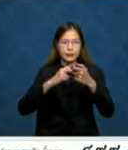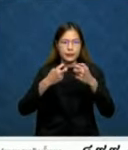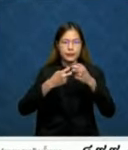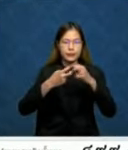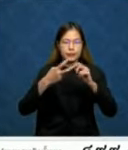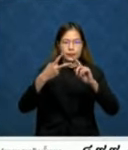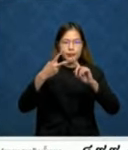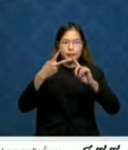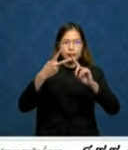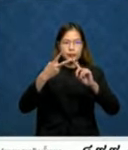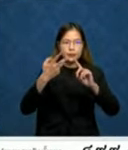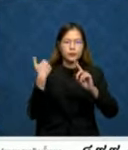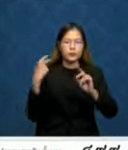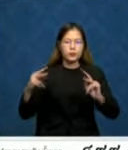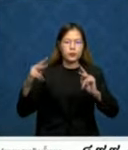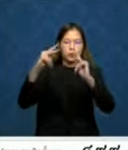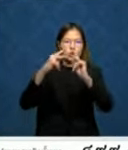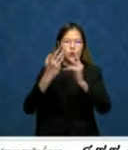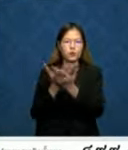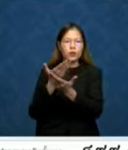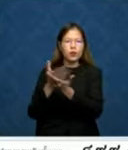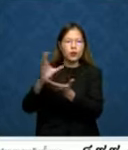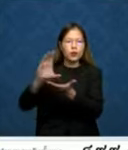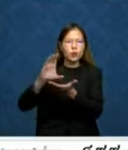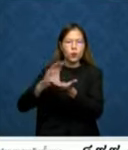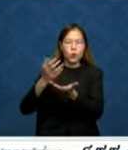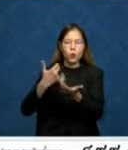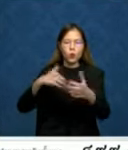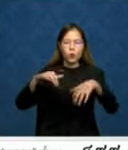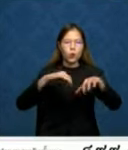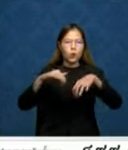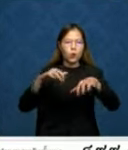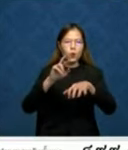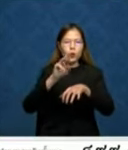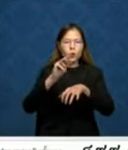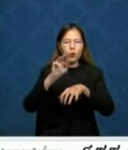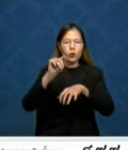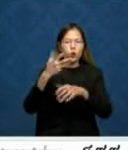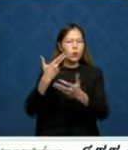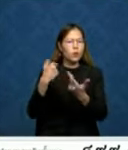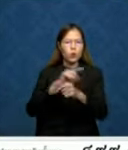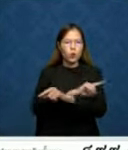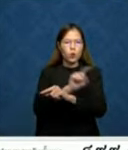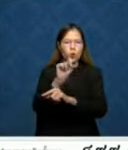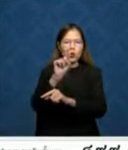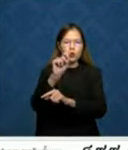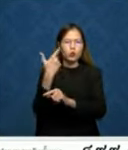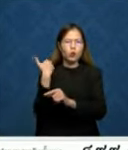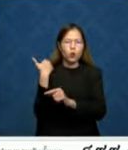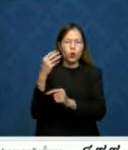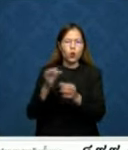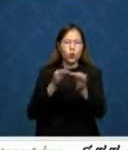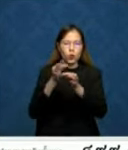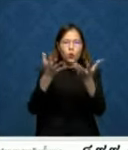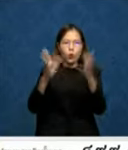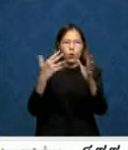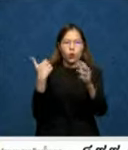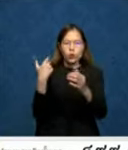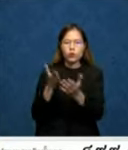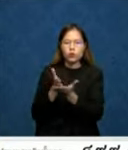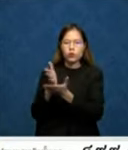ทรวงการคลังชี้แจงในกรรมธิการกับสิ่งที่ท่านรัฐมนตรีแถลงเมื่อวันศุกร์นะครับซึ่งปรากฏในเอกสารที่ส่งให้วิปฝ่ายค้